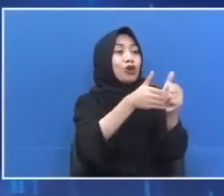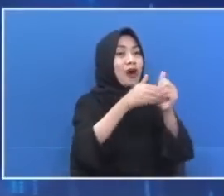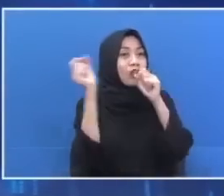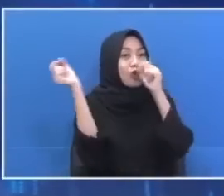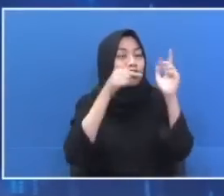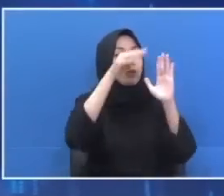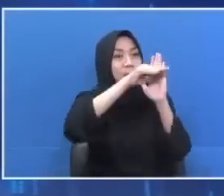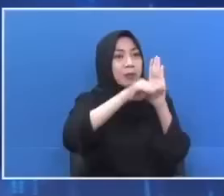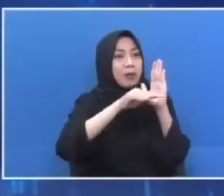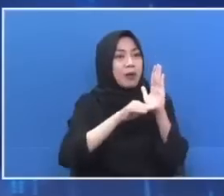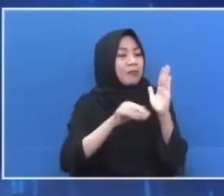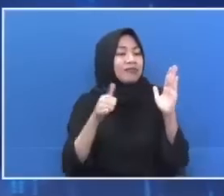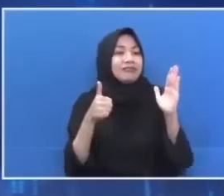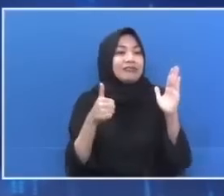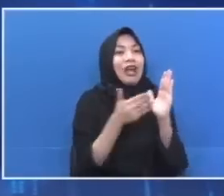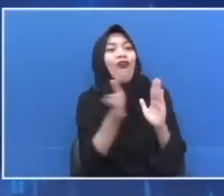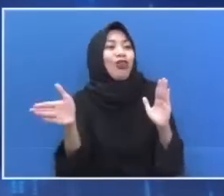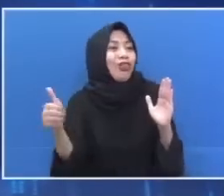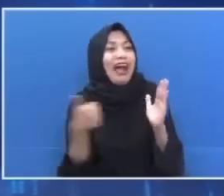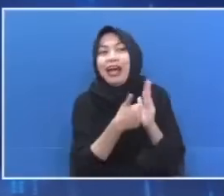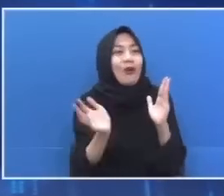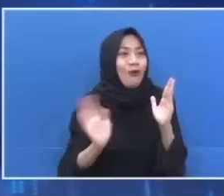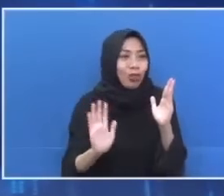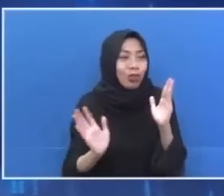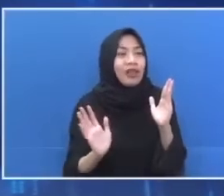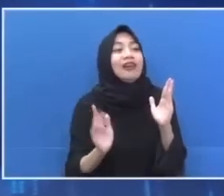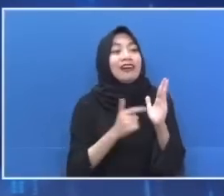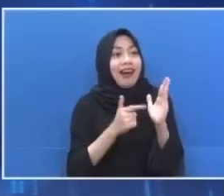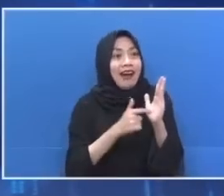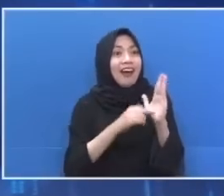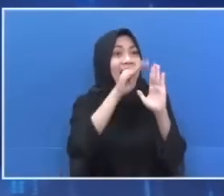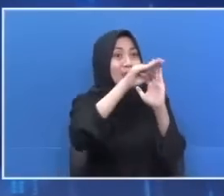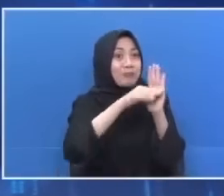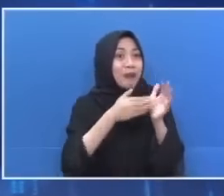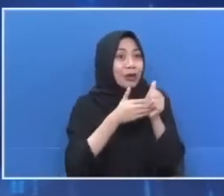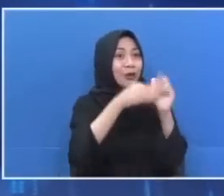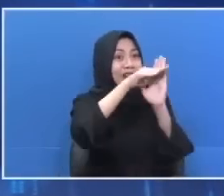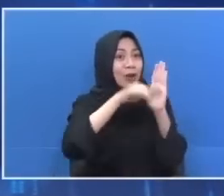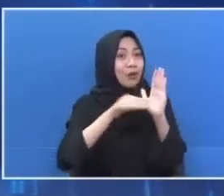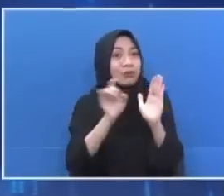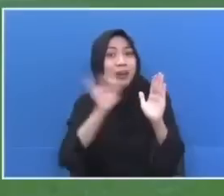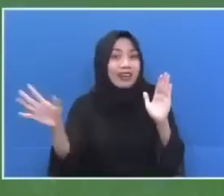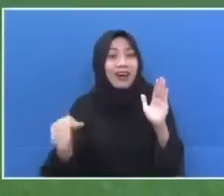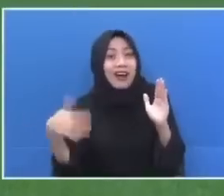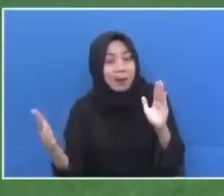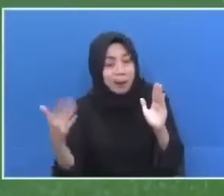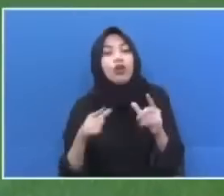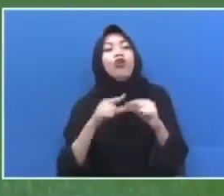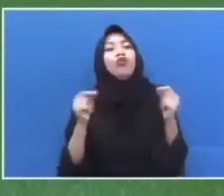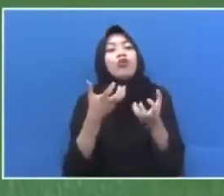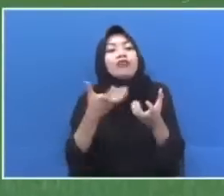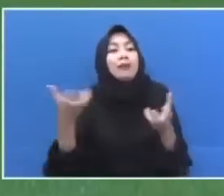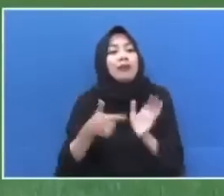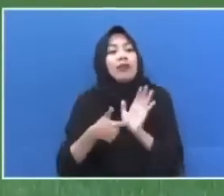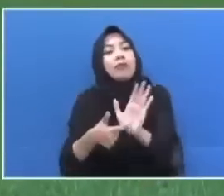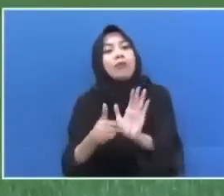konsep desain orisinal dari Buruh Happold. Temuan ini telah disampaikan oleh Buruh Happold dalam surat terpisah. Sebelumnya